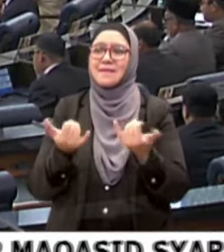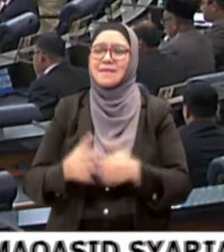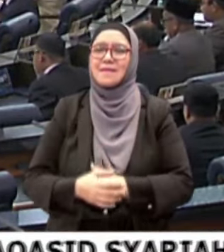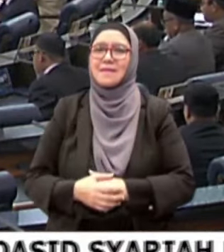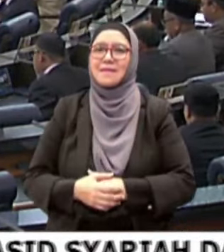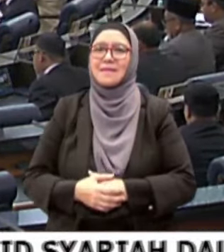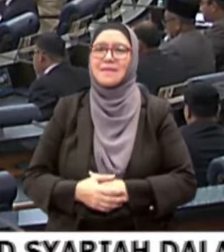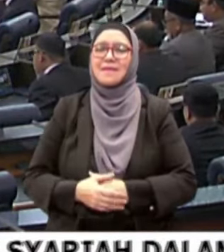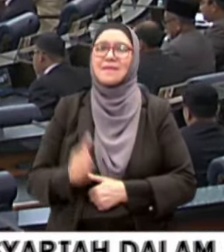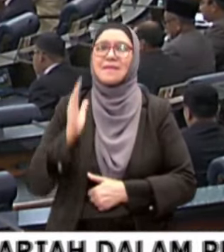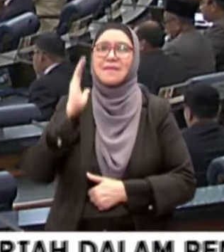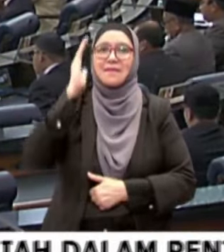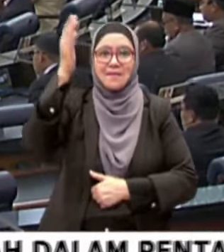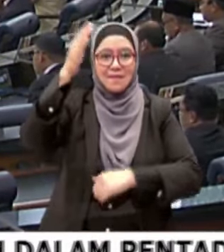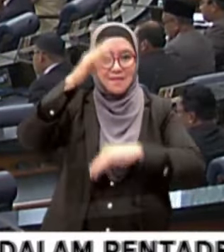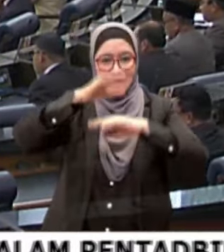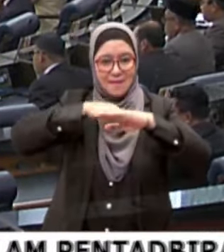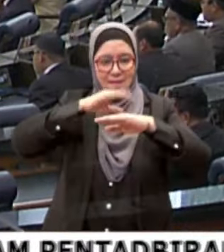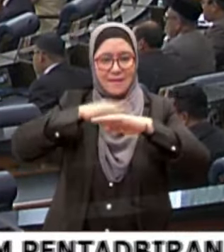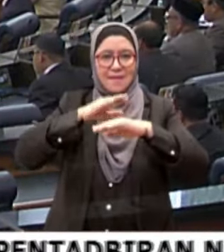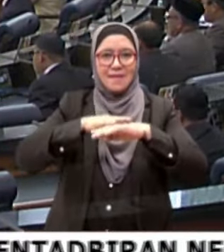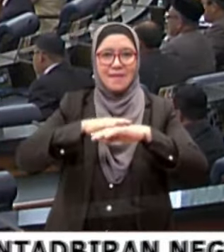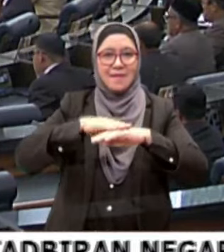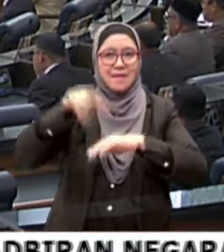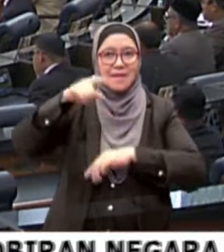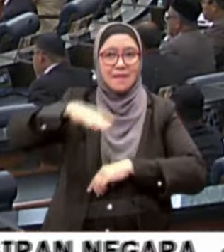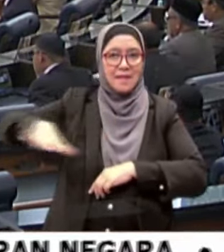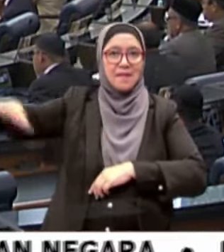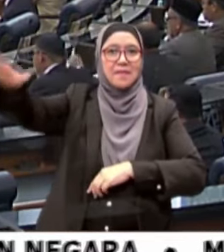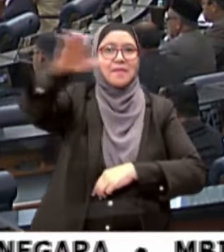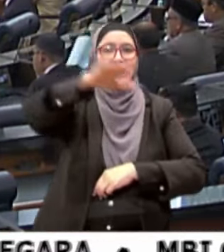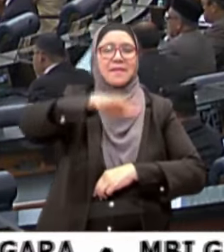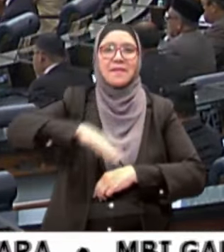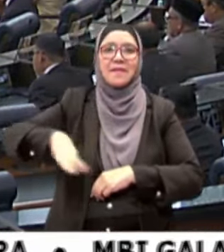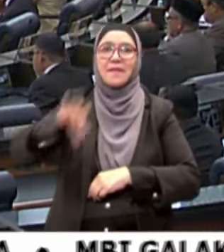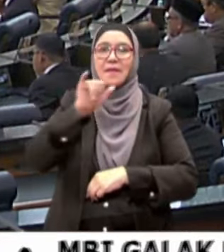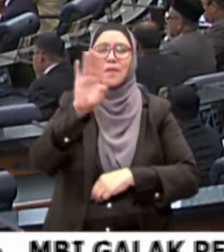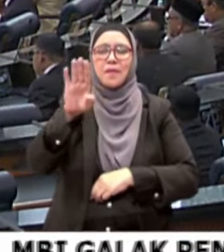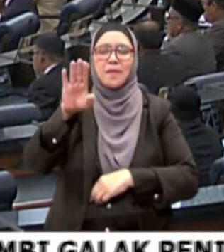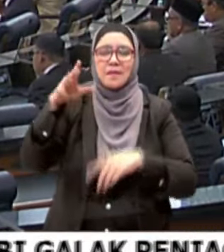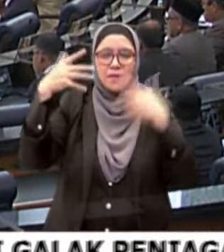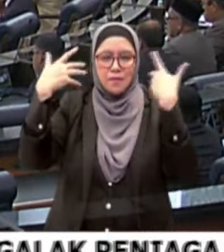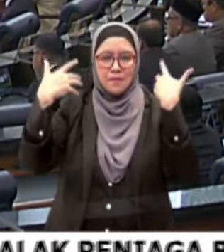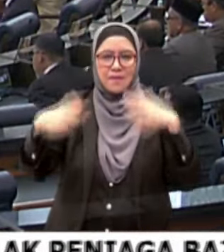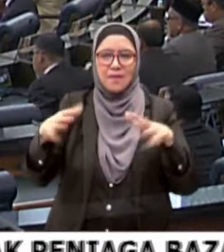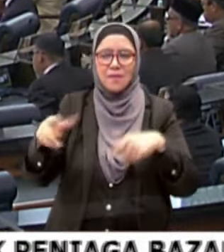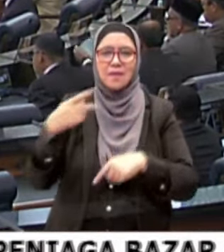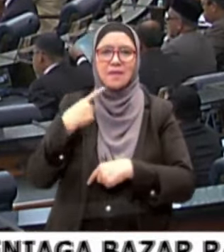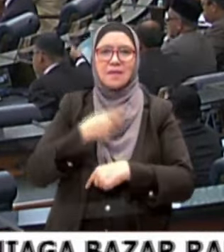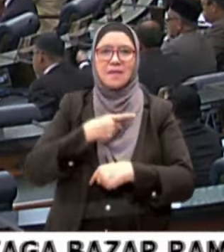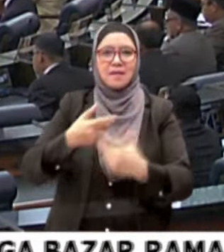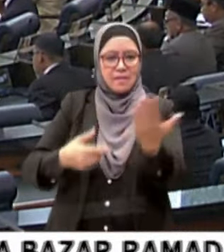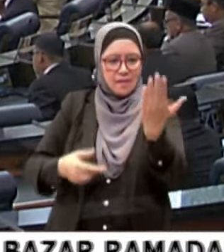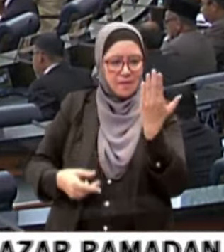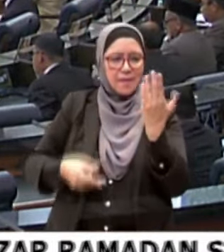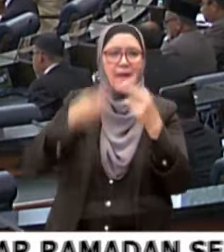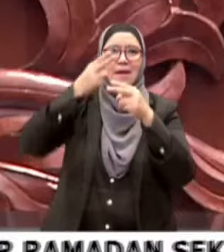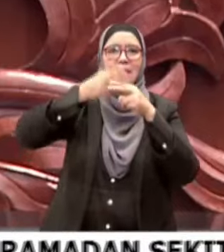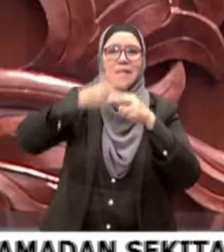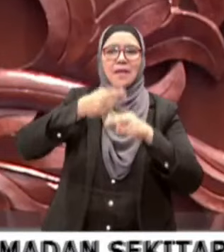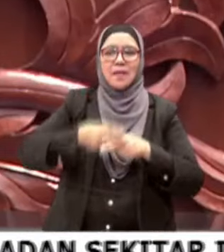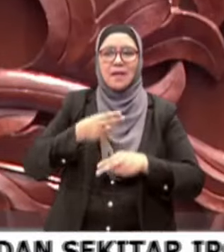akan memanggil mereka yang telah pun kita sediakan nama-nama seperti yang